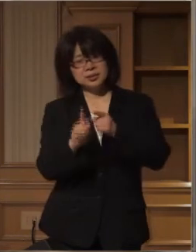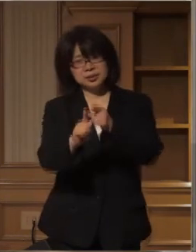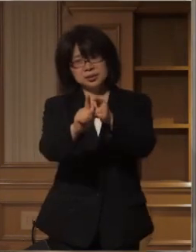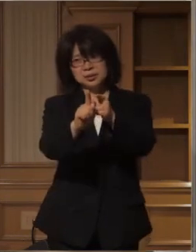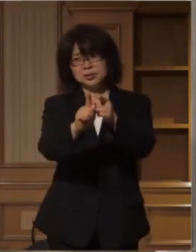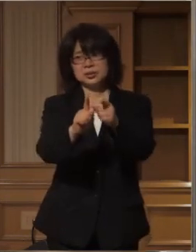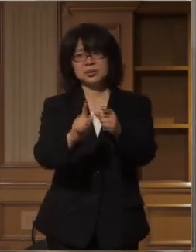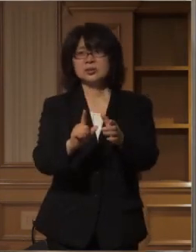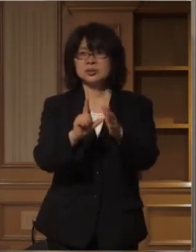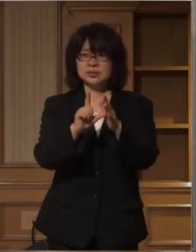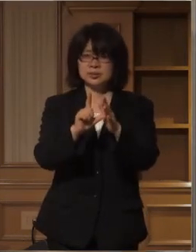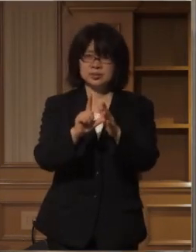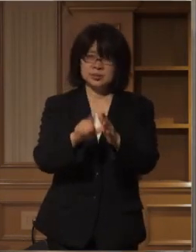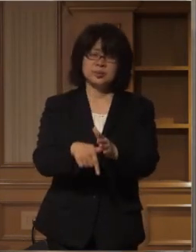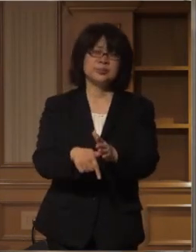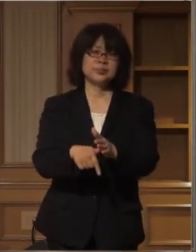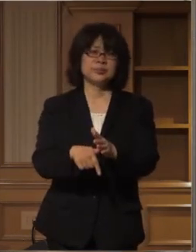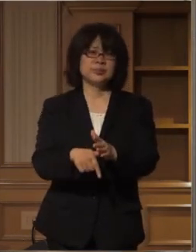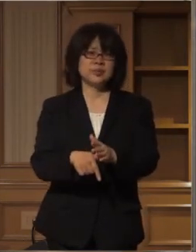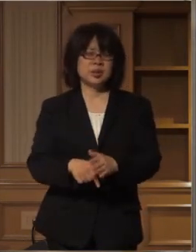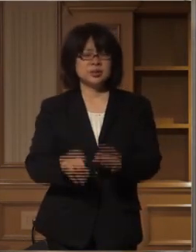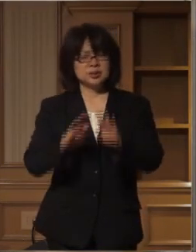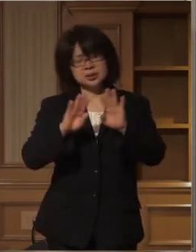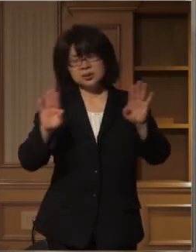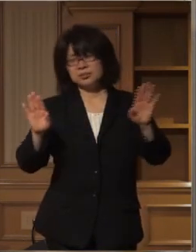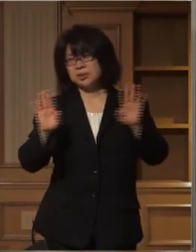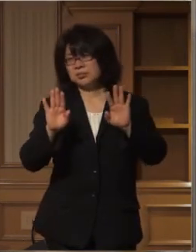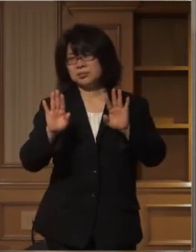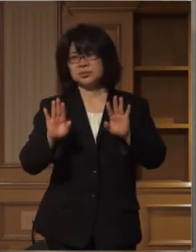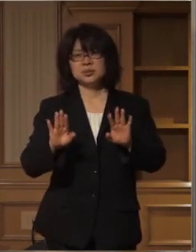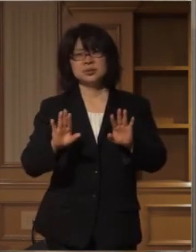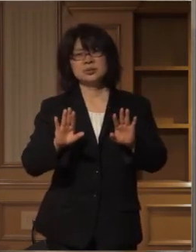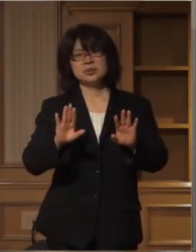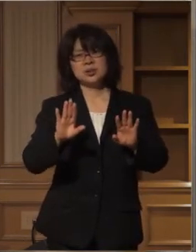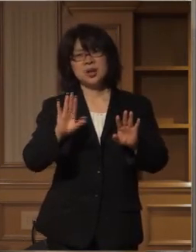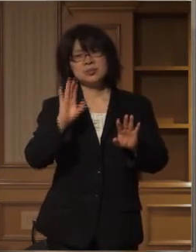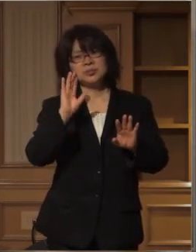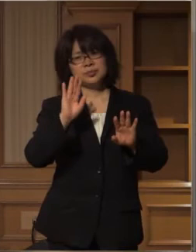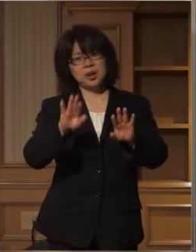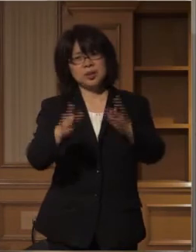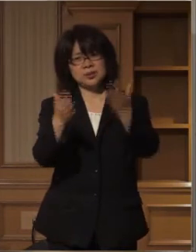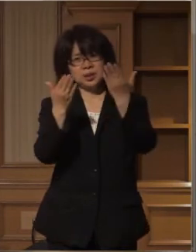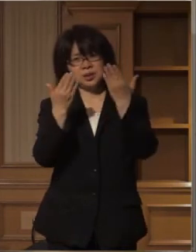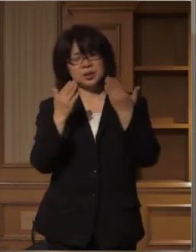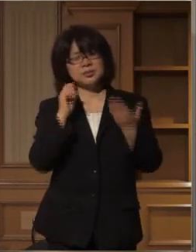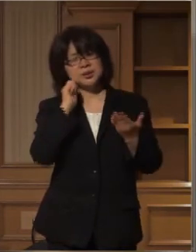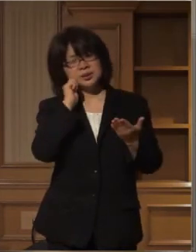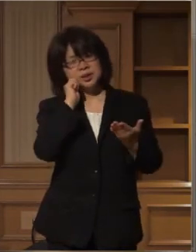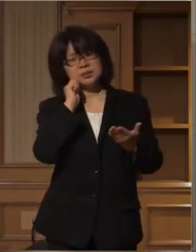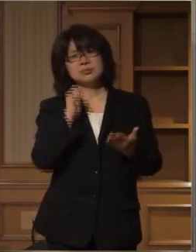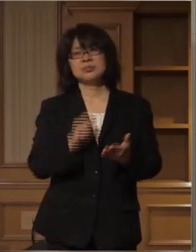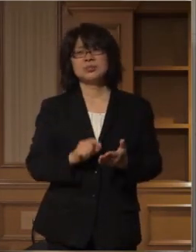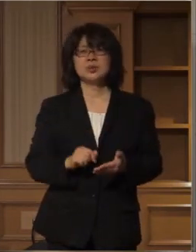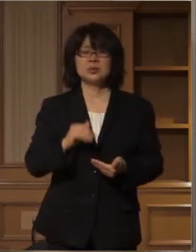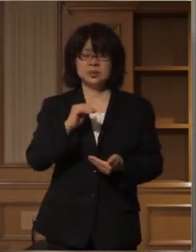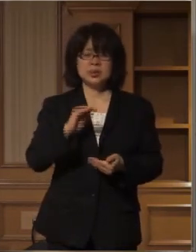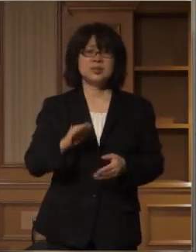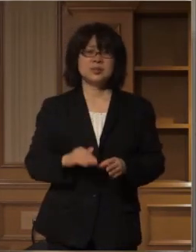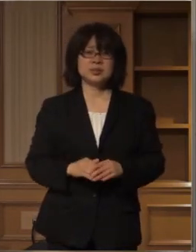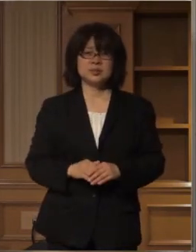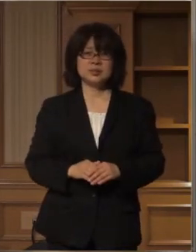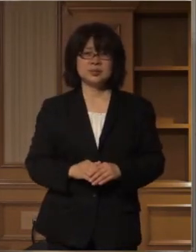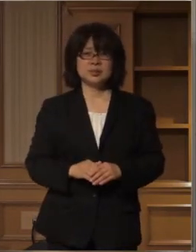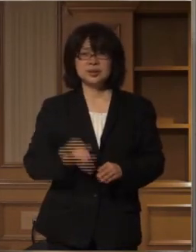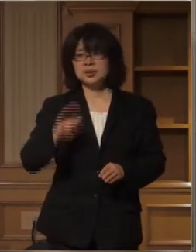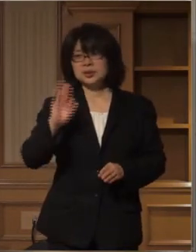なか開かれないってことがあるんですよ。確かに神が語ってるんだけれども開かれないことっていうのは実際にあるんですけれども、逆に